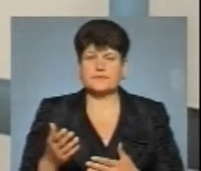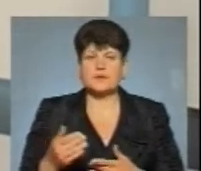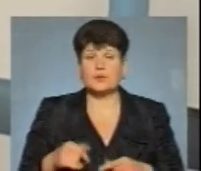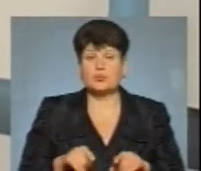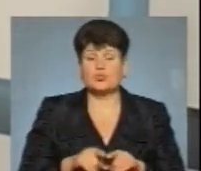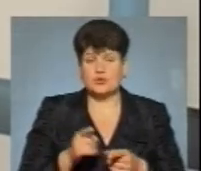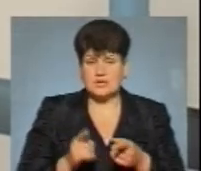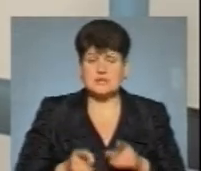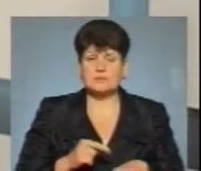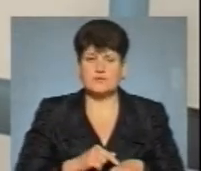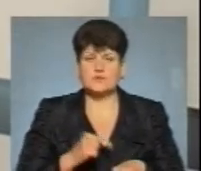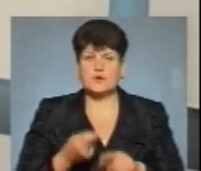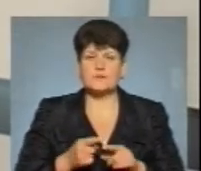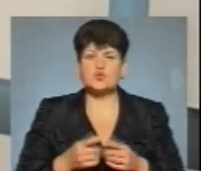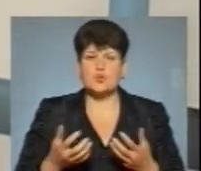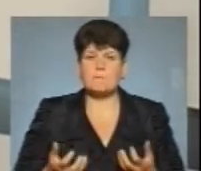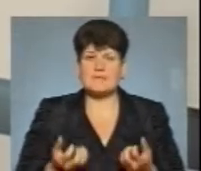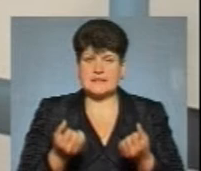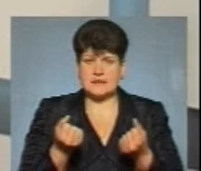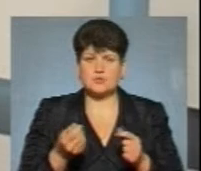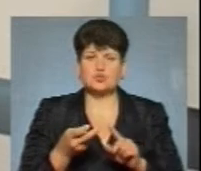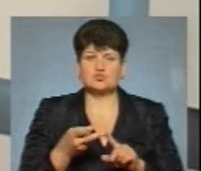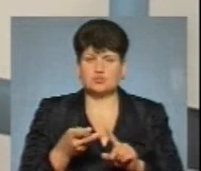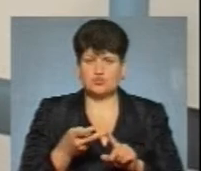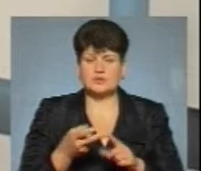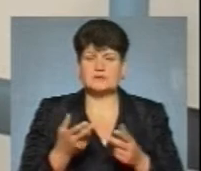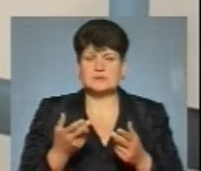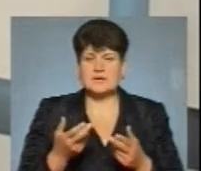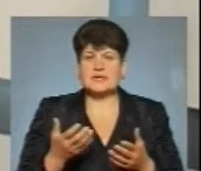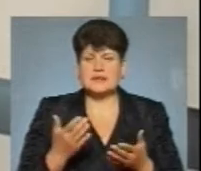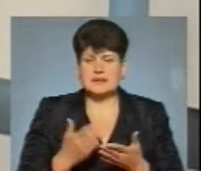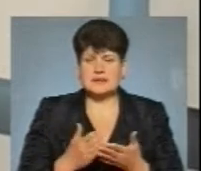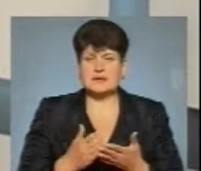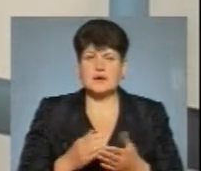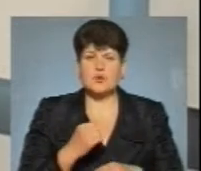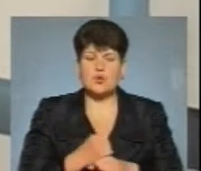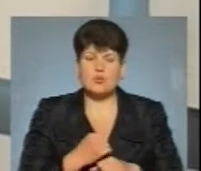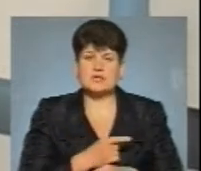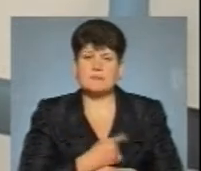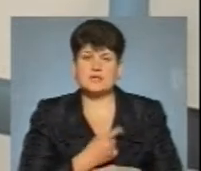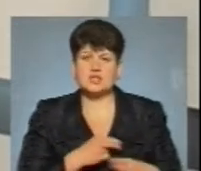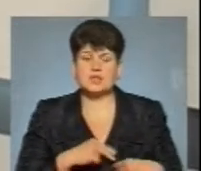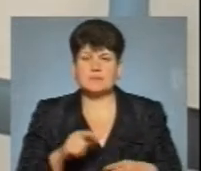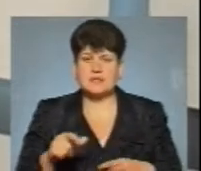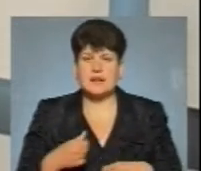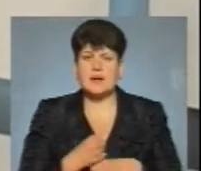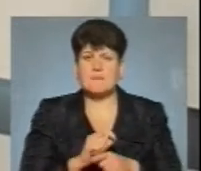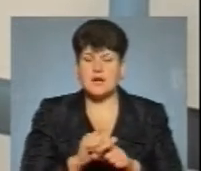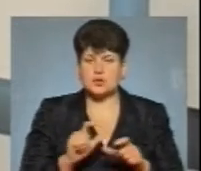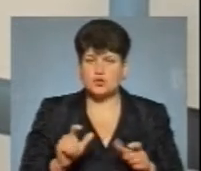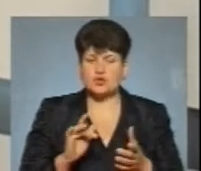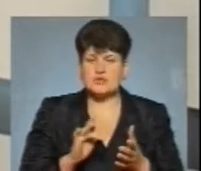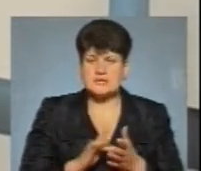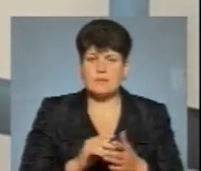дійсно ми відчуваємо цю підтримку. Друге, звичайно, є злагоджена робота медичних працівників, лабораторного центру,